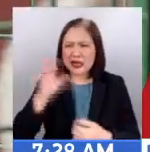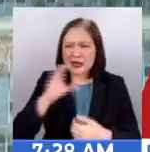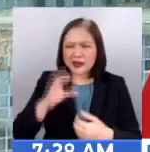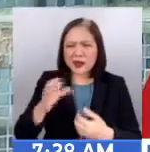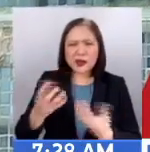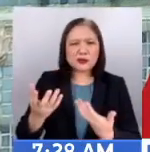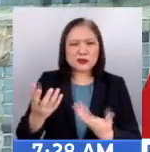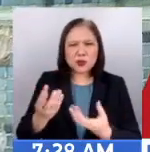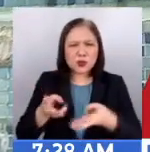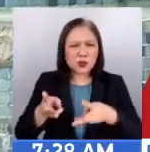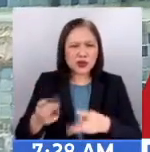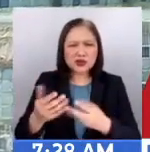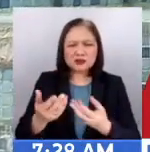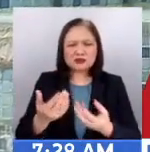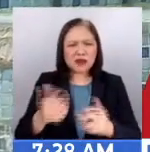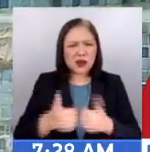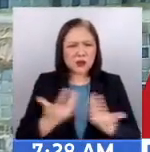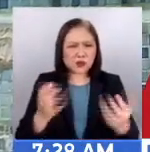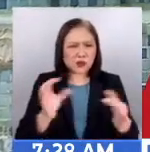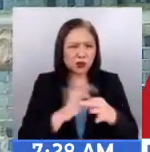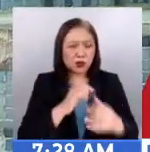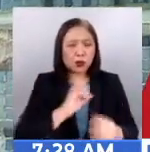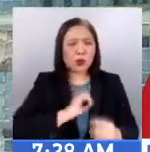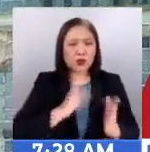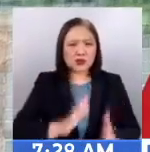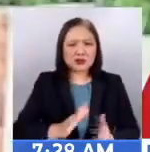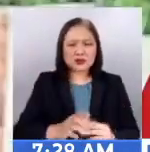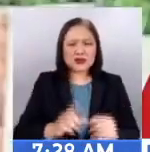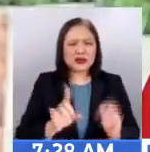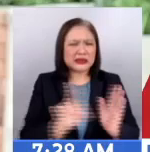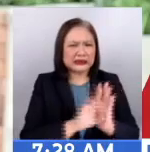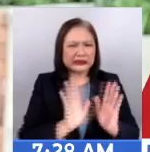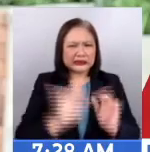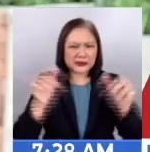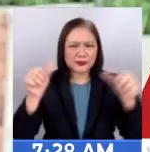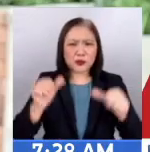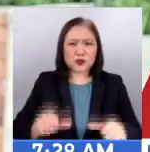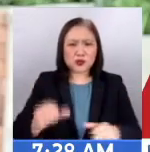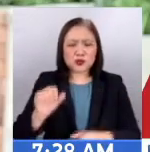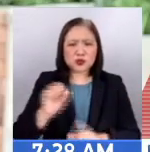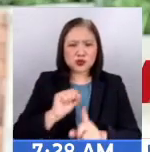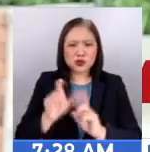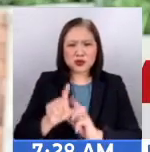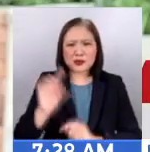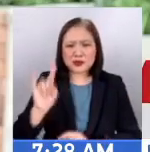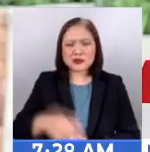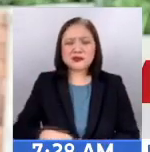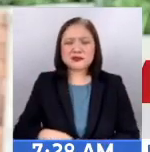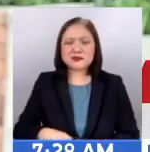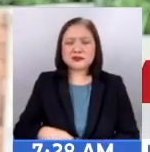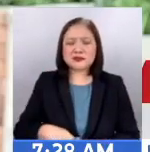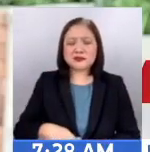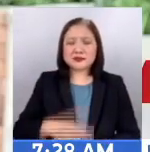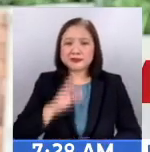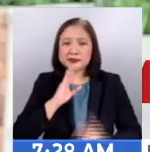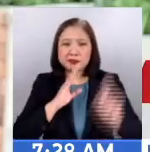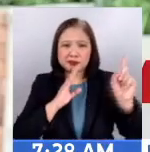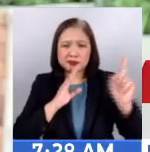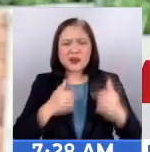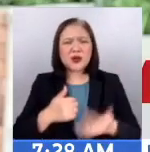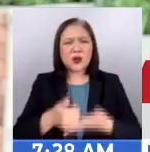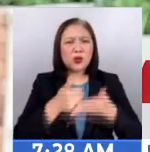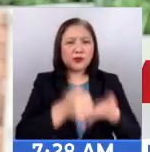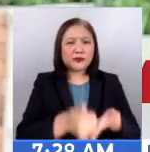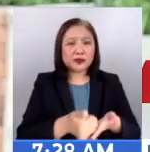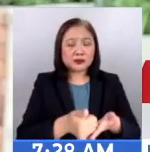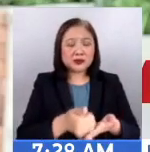hayop. Iwasang i-post kaagad sa social media. Mag-offer din ng help, no? Kasi minsan, yung tao wala rin